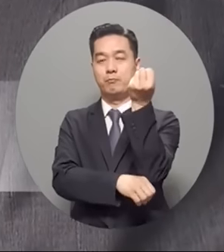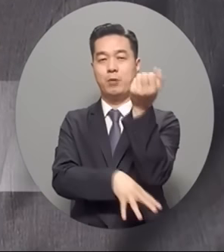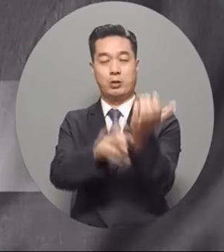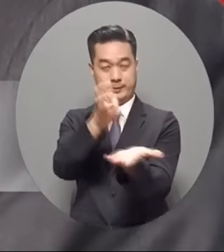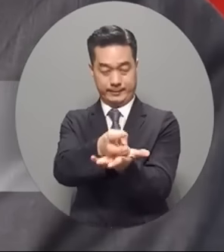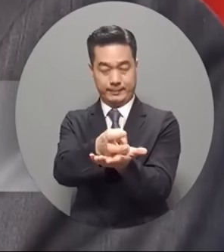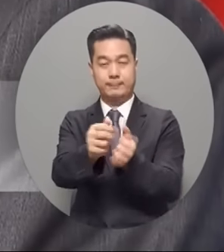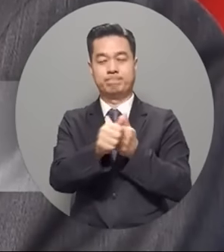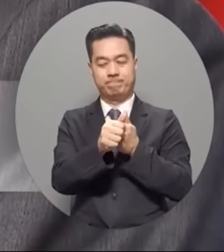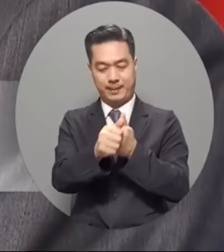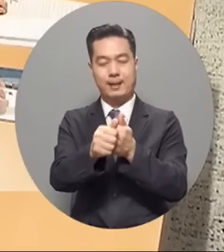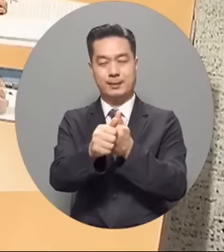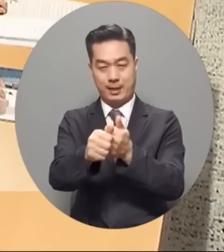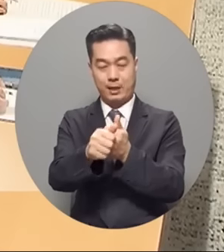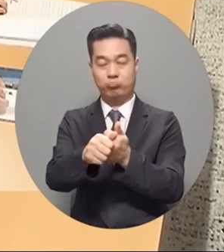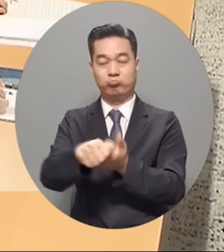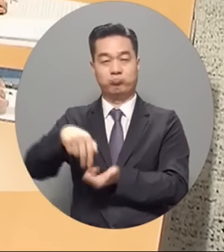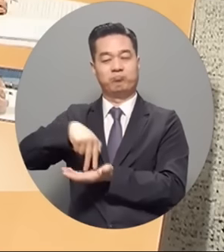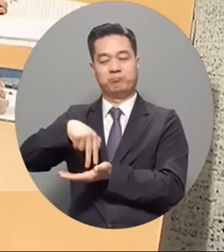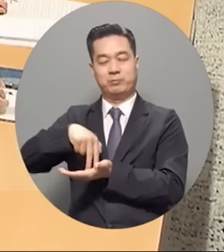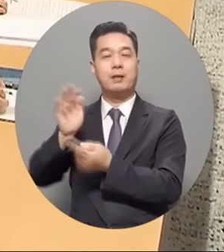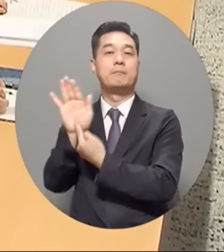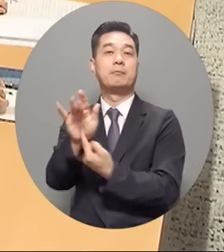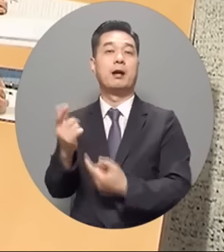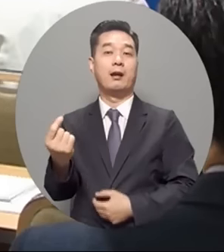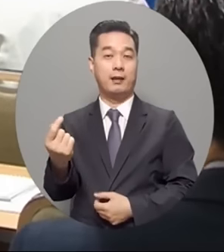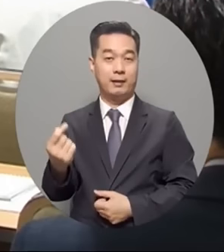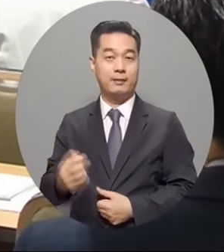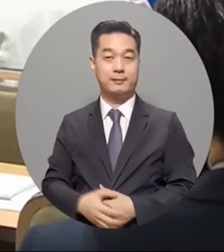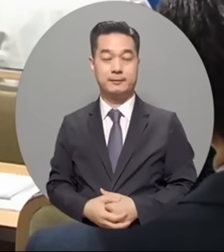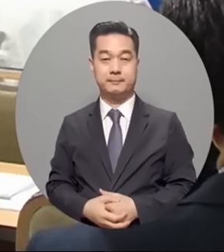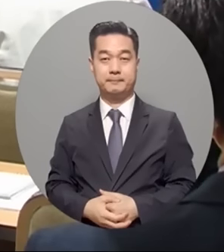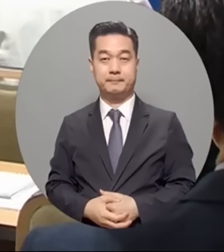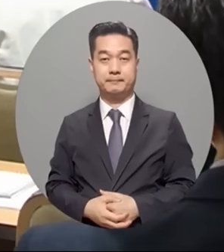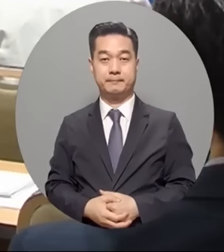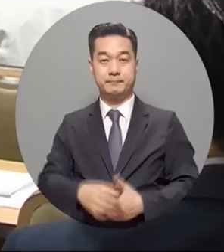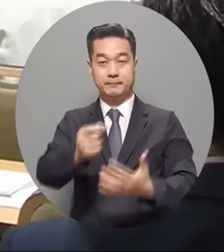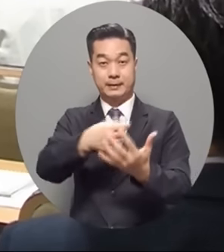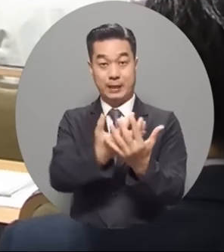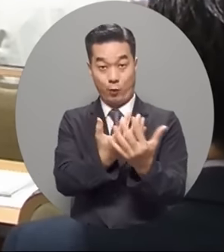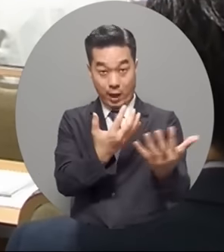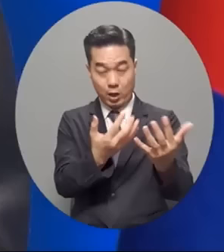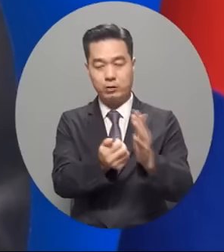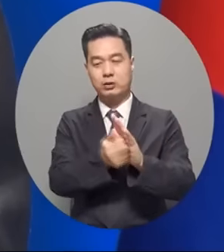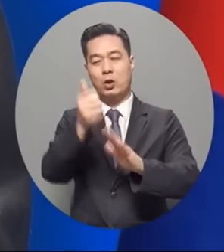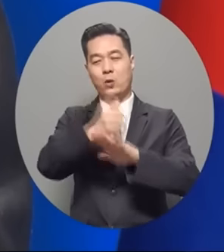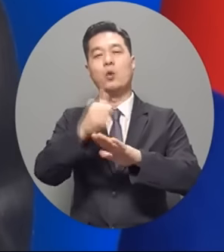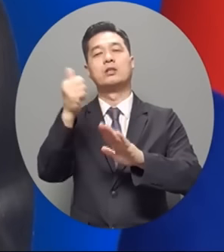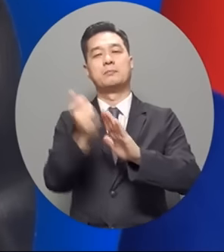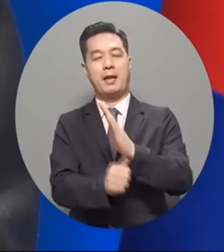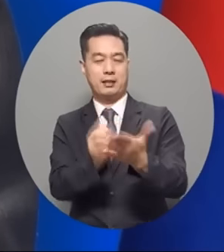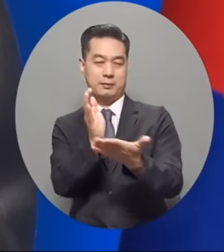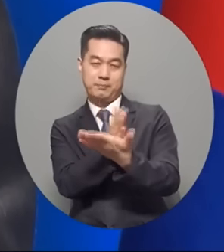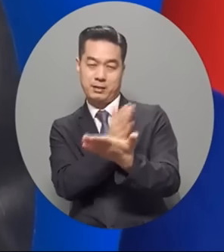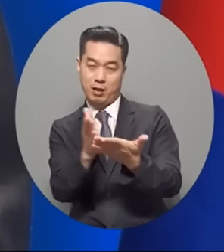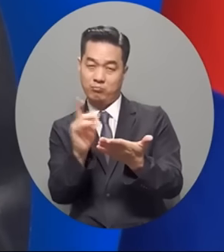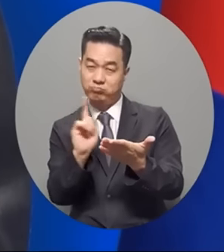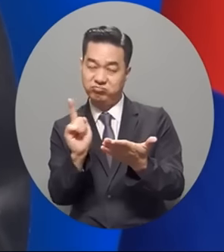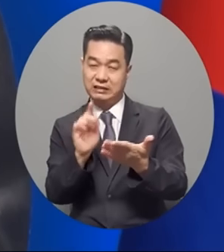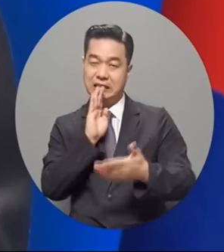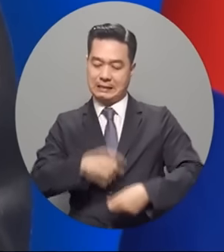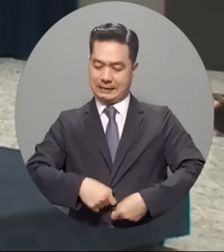응하겠다는 원론적인 입장을 밝힐 것으로 예상됩니다. 기자회견의 성공과 실패를 판가름하는 건